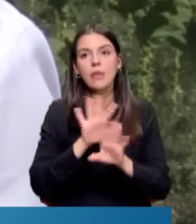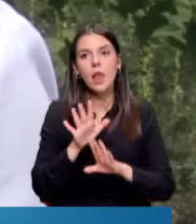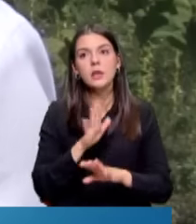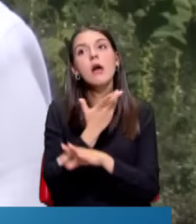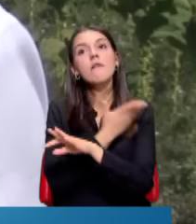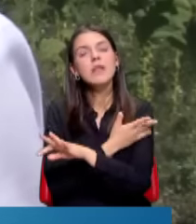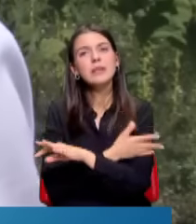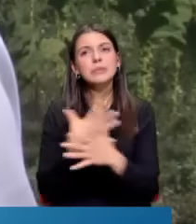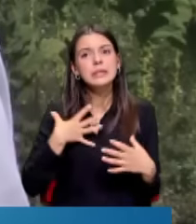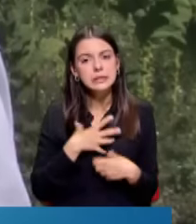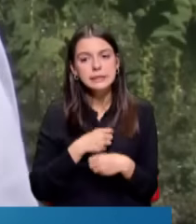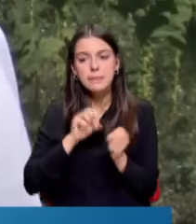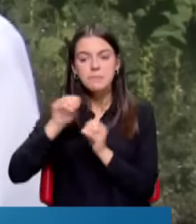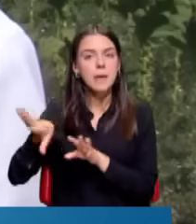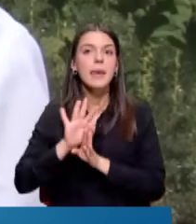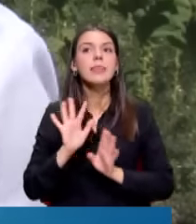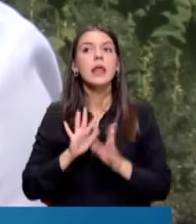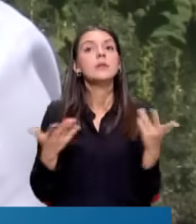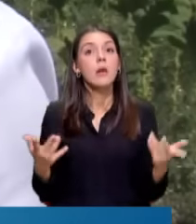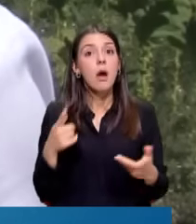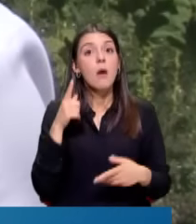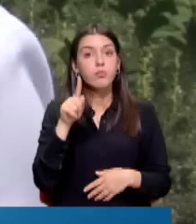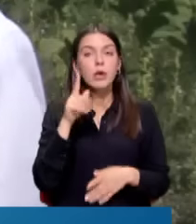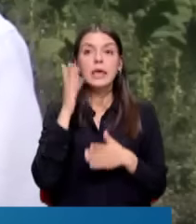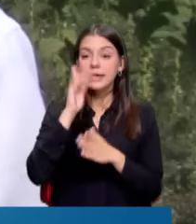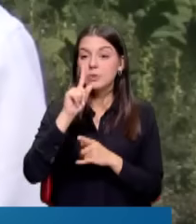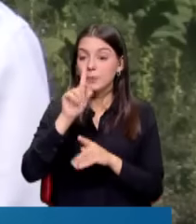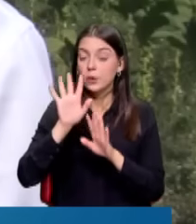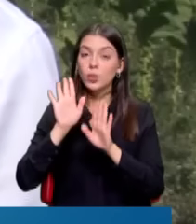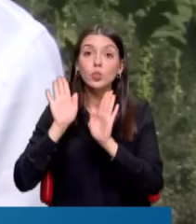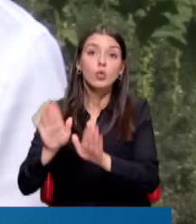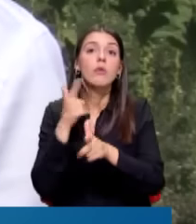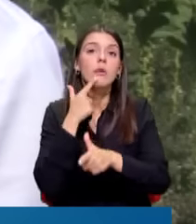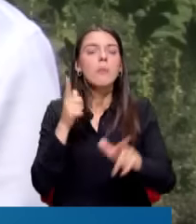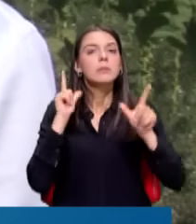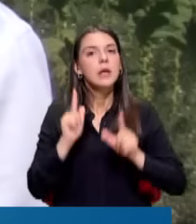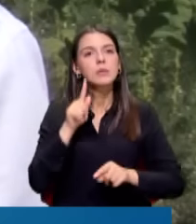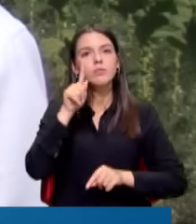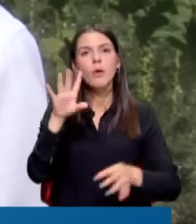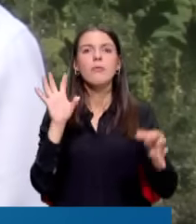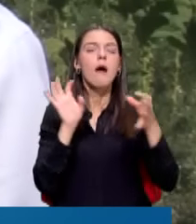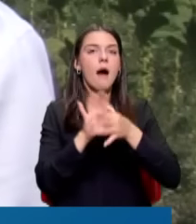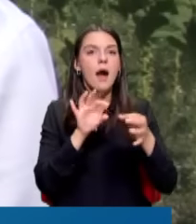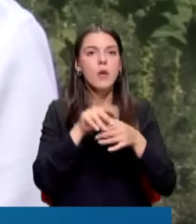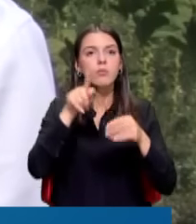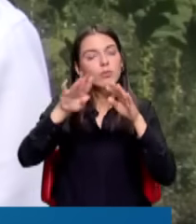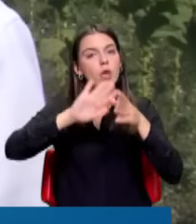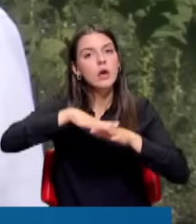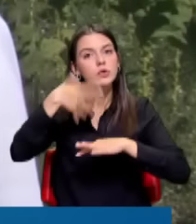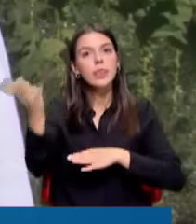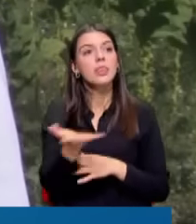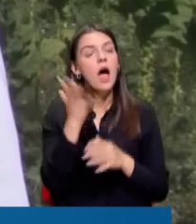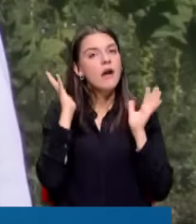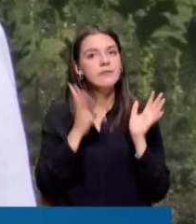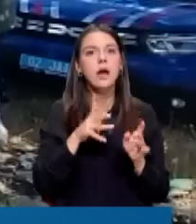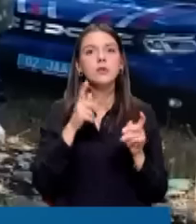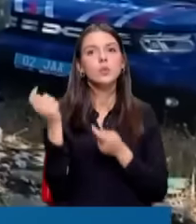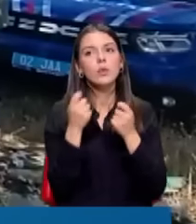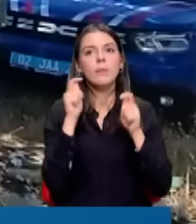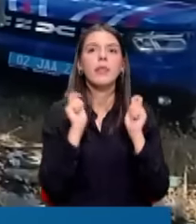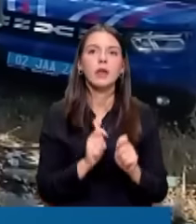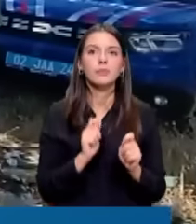Vatandaşımızı sıkıntıya sokmak niyetinde değiliz. Ama bu gidişe de bir yerde bir noktada bir dur demek gerekiyor. Bu kapsamda da bundan sonrasında daha sıkı uygulamalar